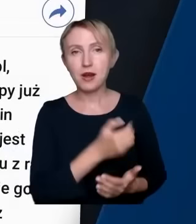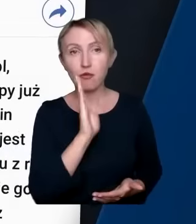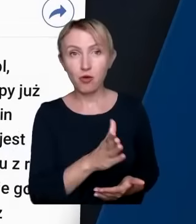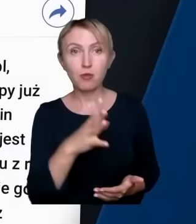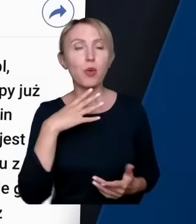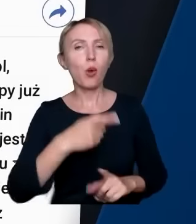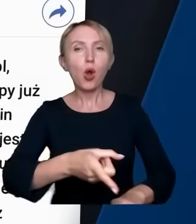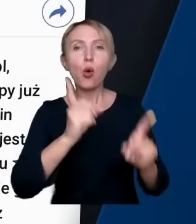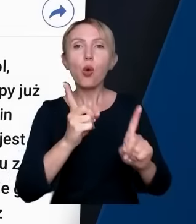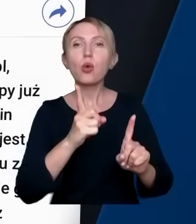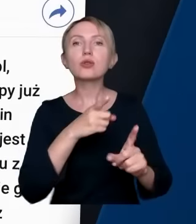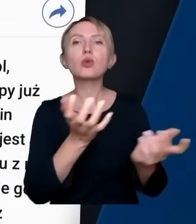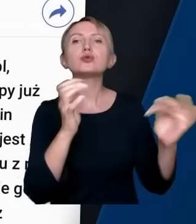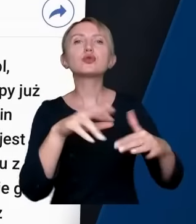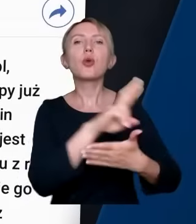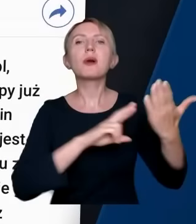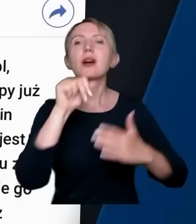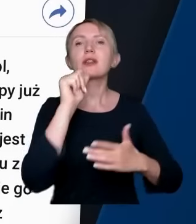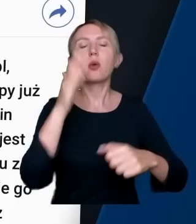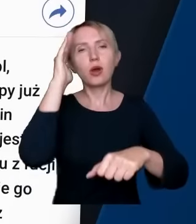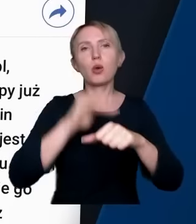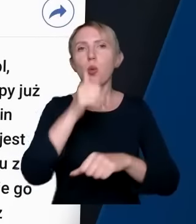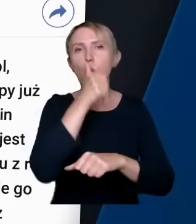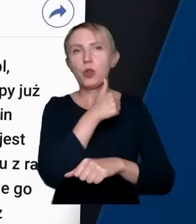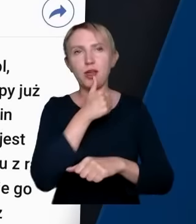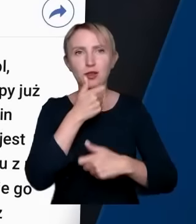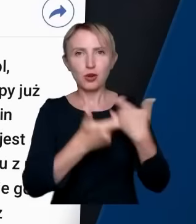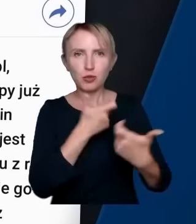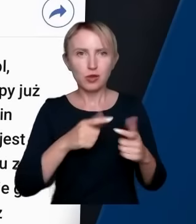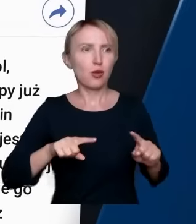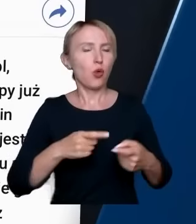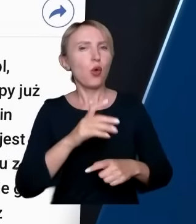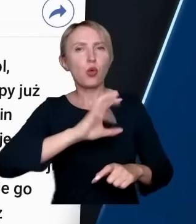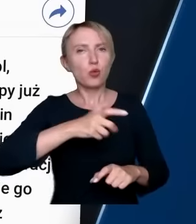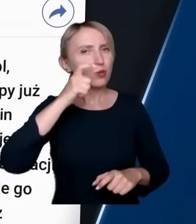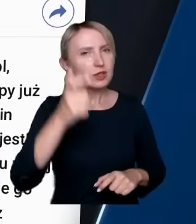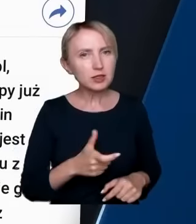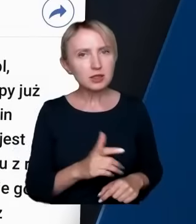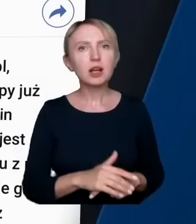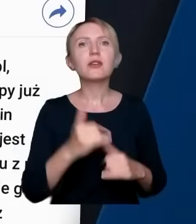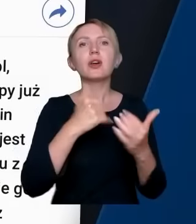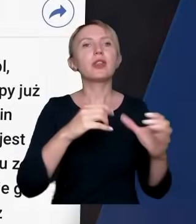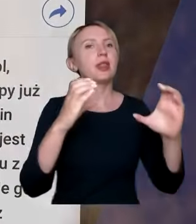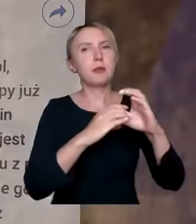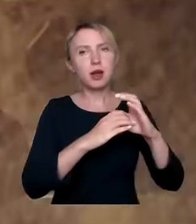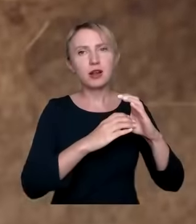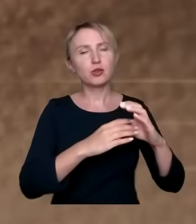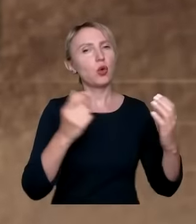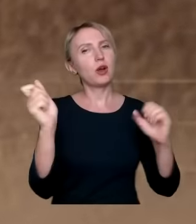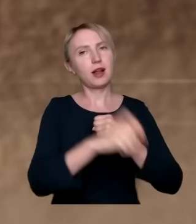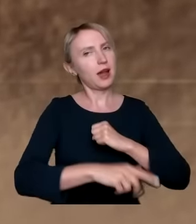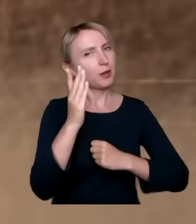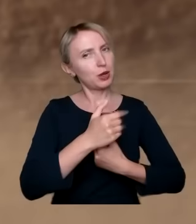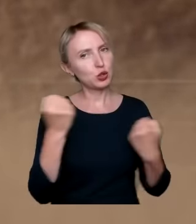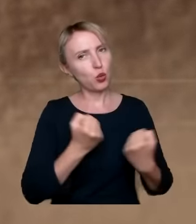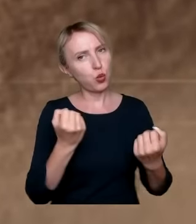ostrzeżenie od samego zgromadzenia i je utajnili. To już jest zorganizowana grupa przestępcza. Inny paragraf, wysoka będzie kara.